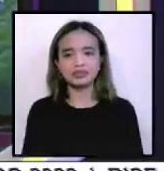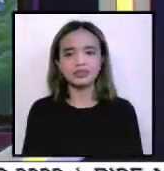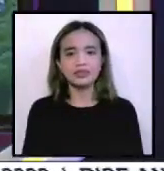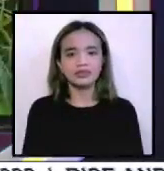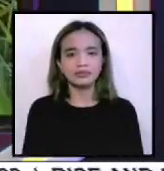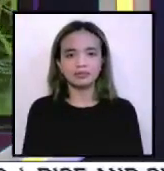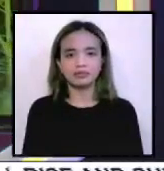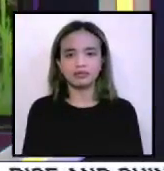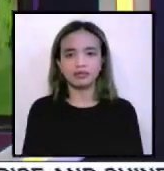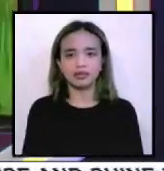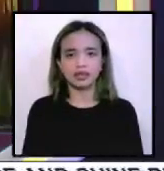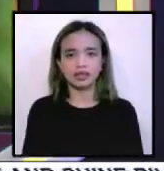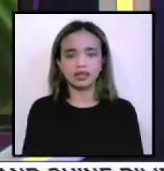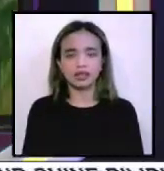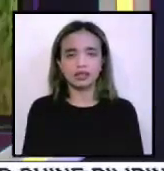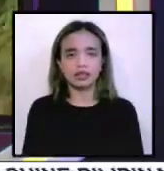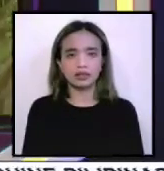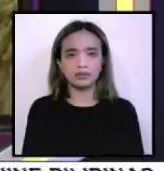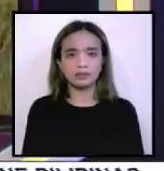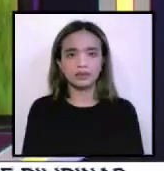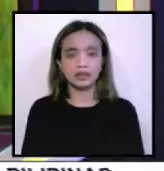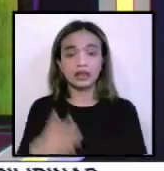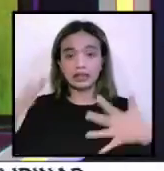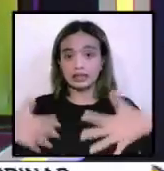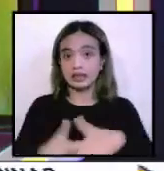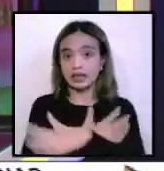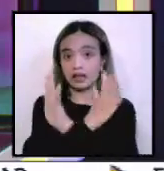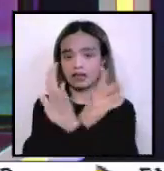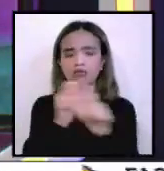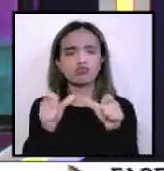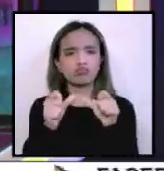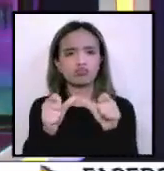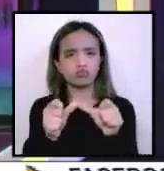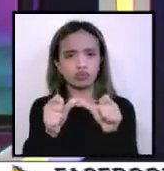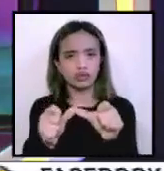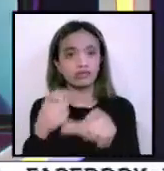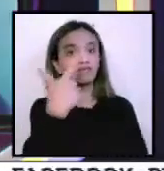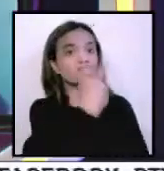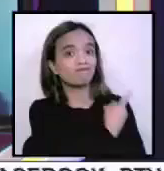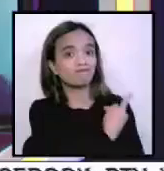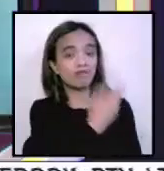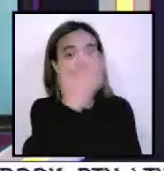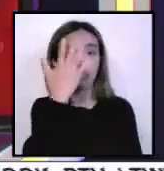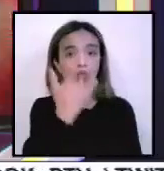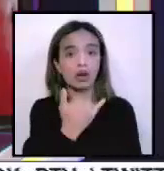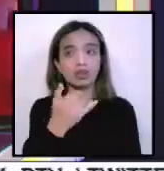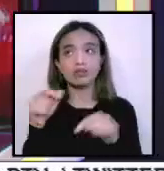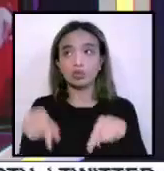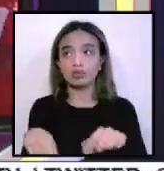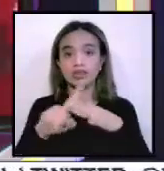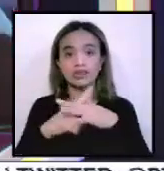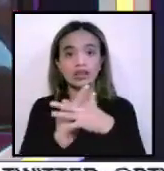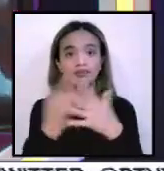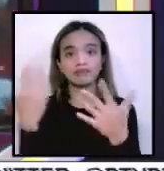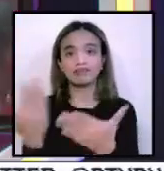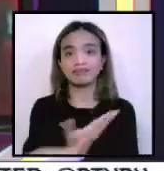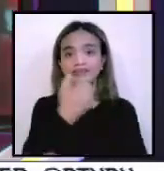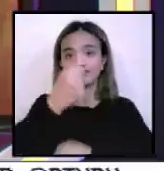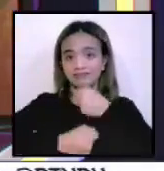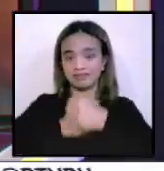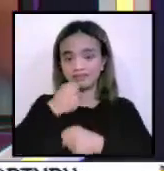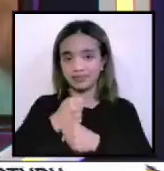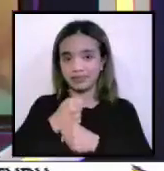Tuloy naman ang vaccination drive sa Davao City sa pagbubukas ng panibagong taon. Mga fully vaccinated sa siyudad,